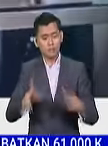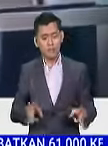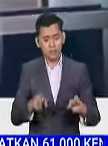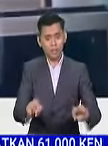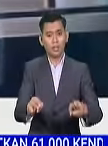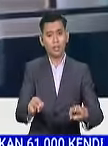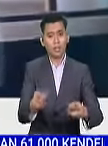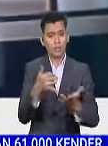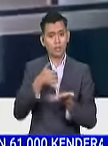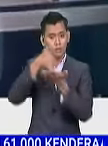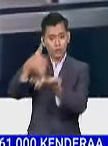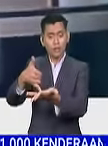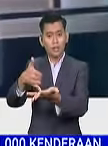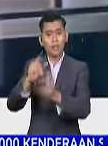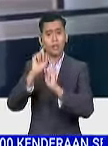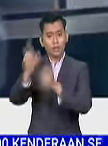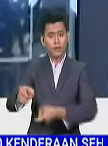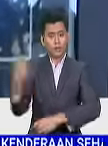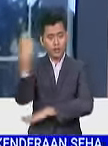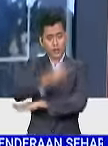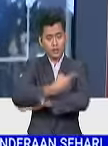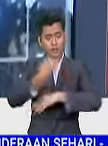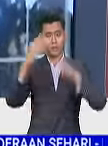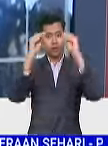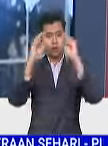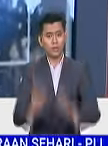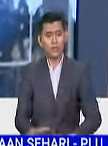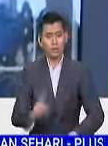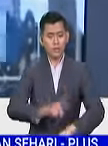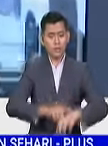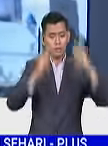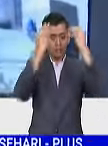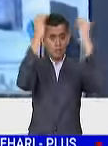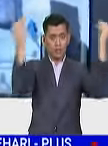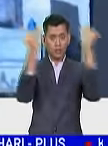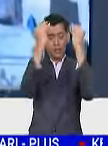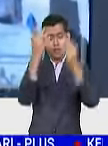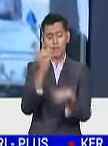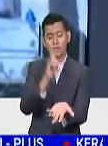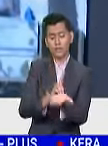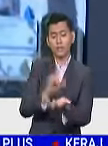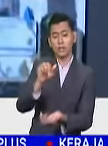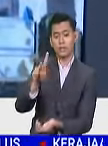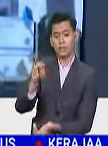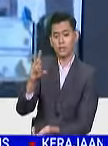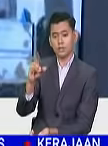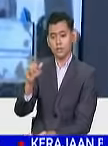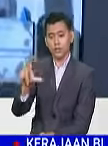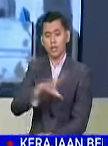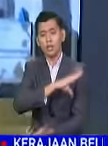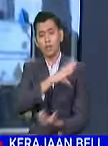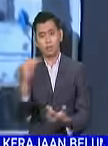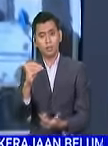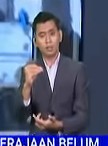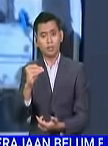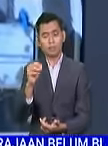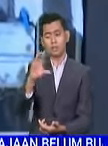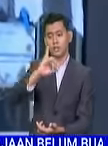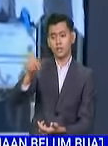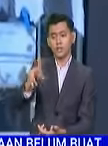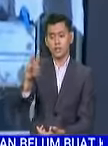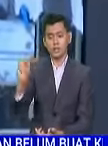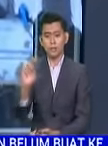Guru Peringkat Daerah Tambunan di Tambunan. Dalam majlis ini, Dr. Randus Selamat Ismail dan mendiang Jevin Patrick